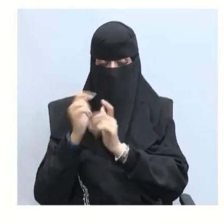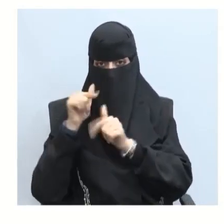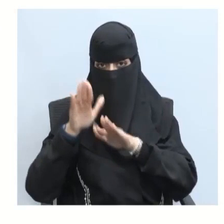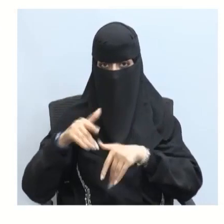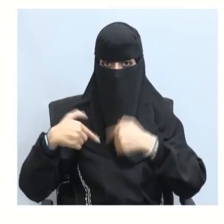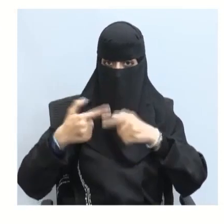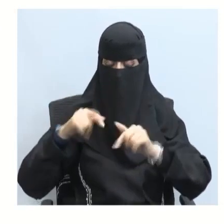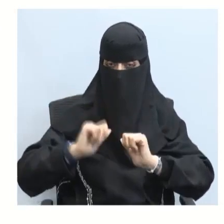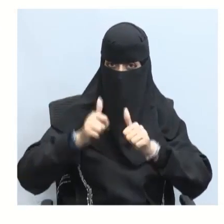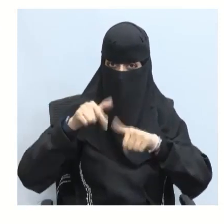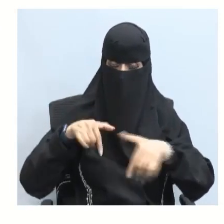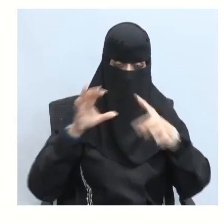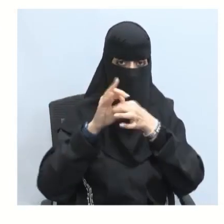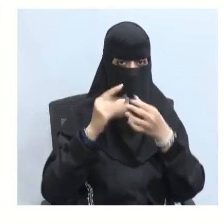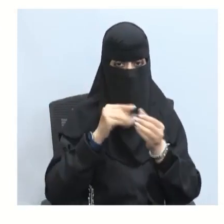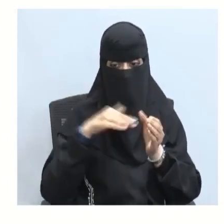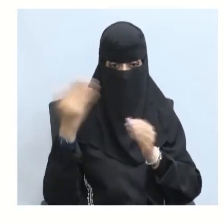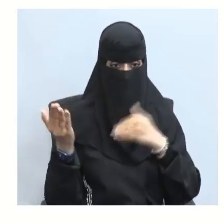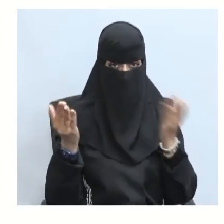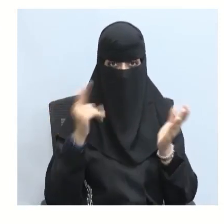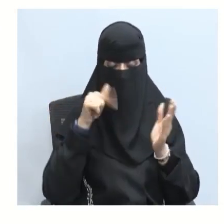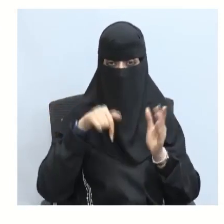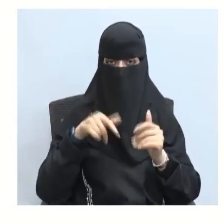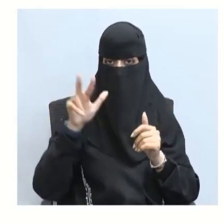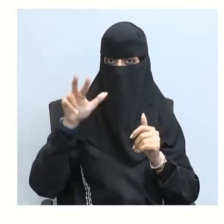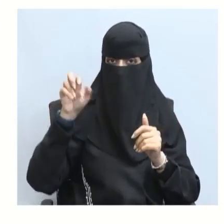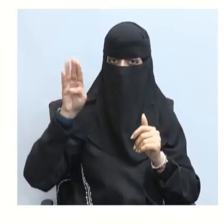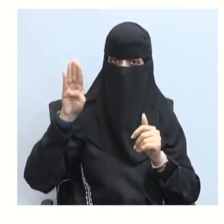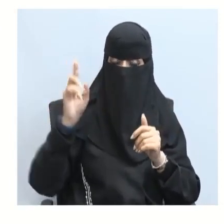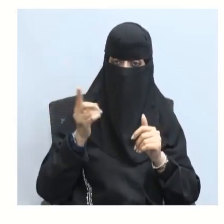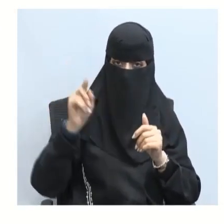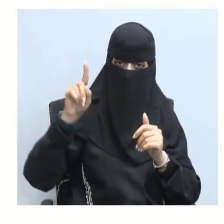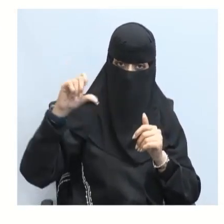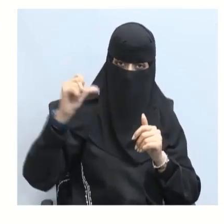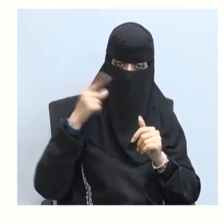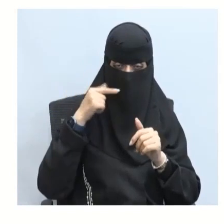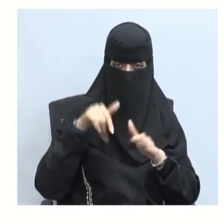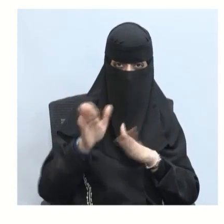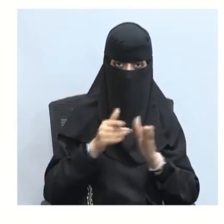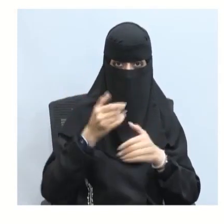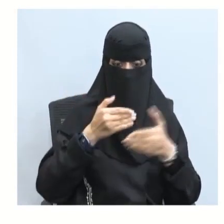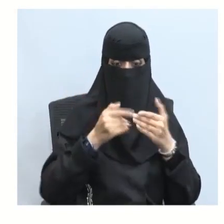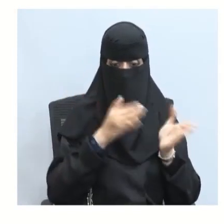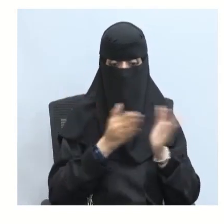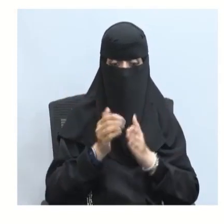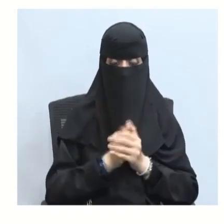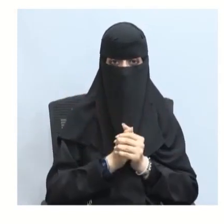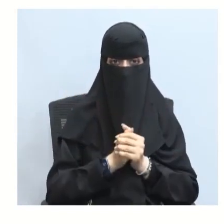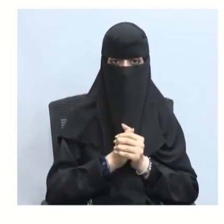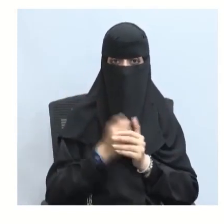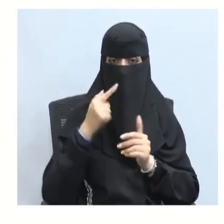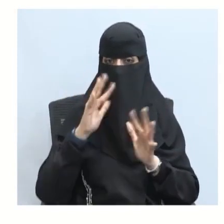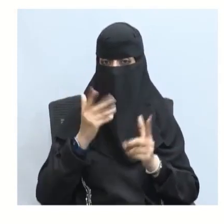بامكان الاكسجين ان يرتبط بالجهتين مع الكربون فيعطيني مركب الايثر ما هي